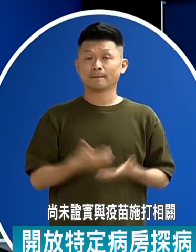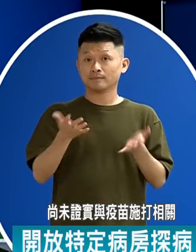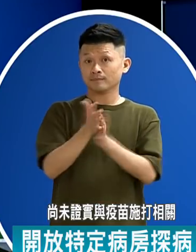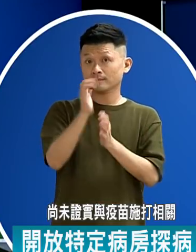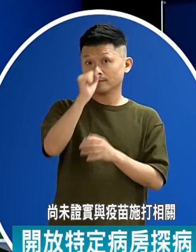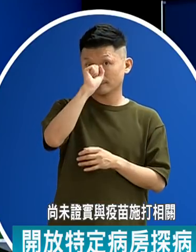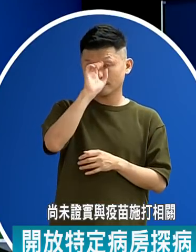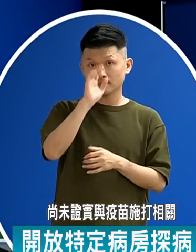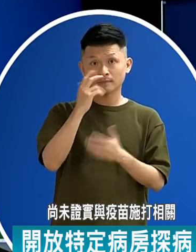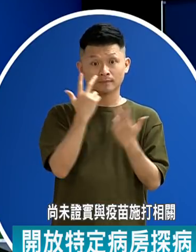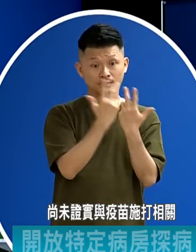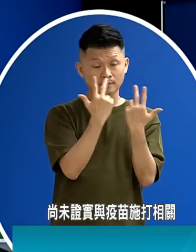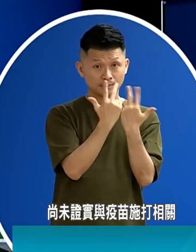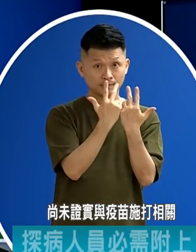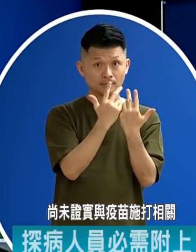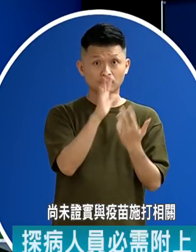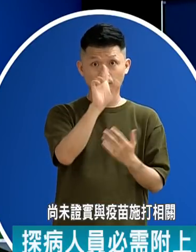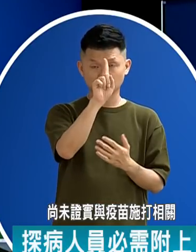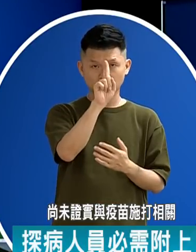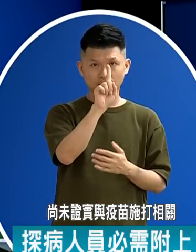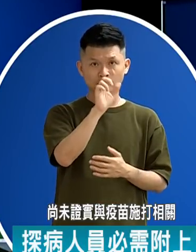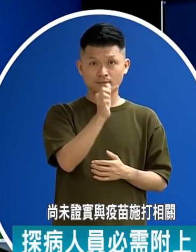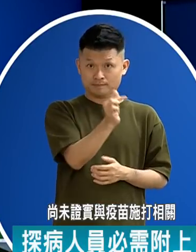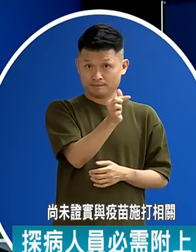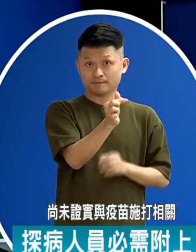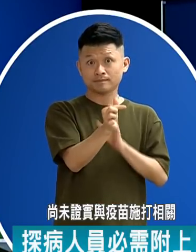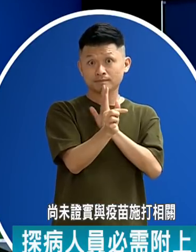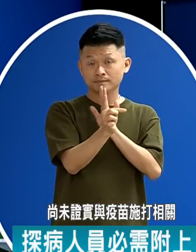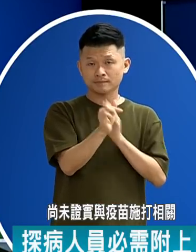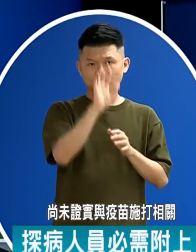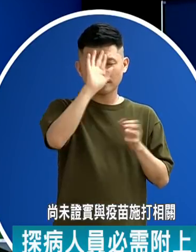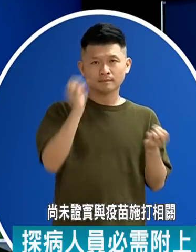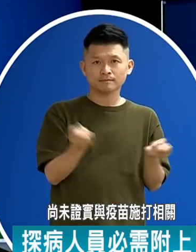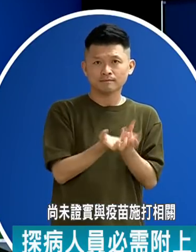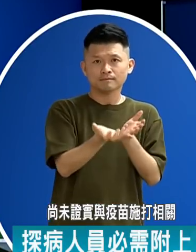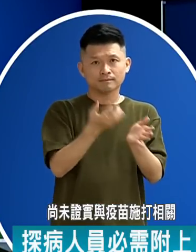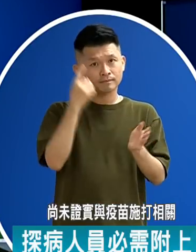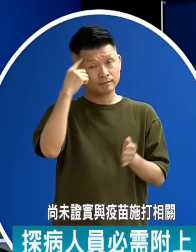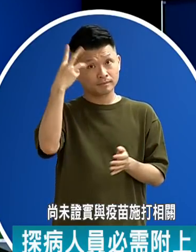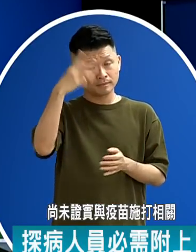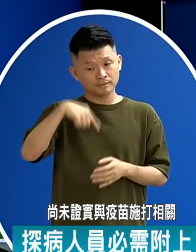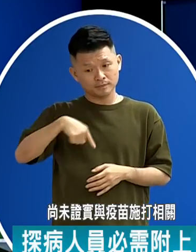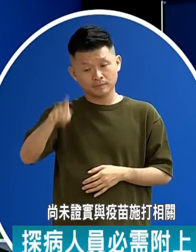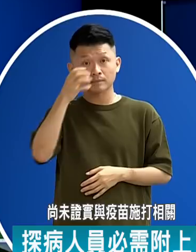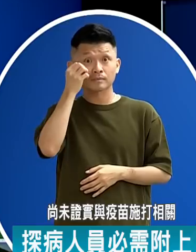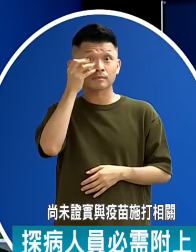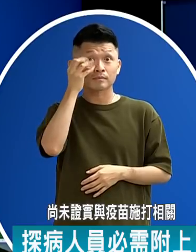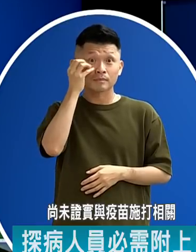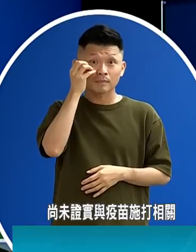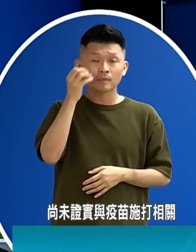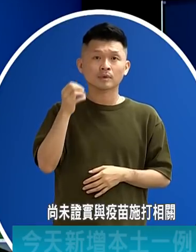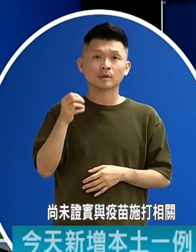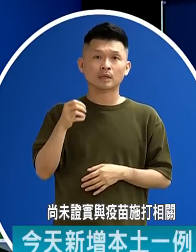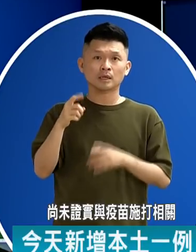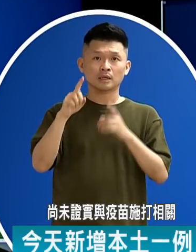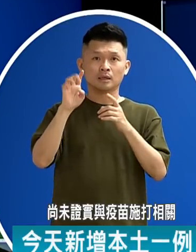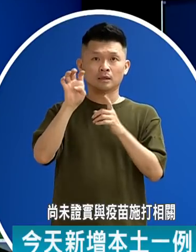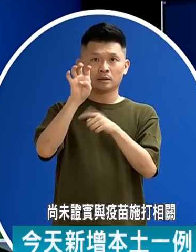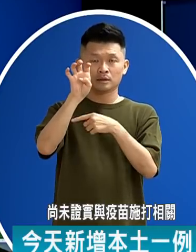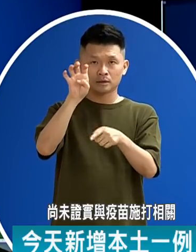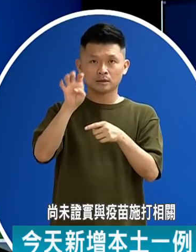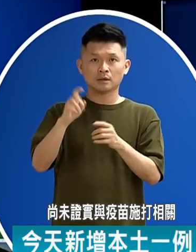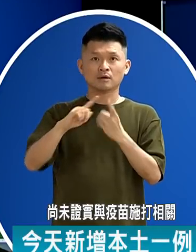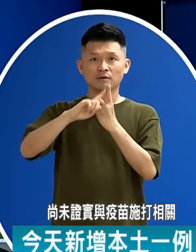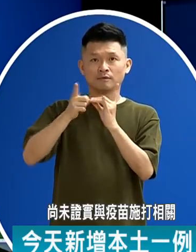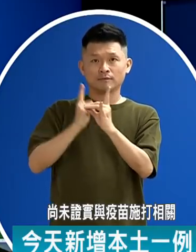部长您好，昨天新北市有一个确诊的个案，然后曾经在发病的前三天到过花莲参加40人的法会，但花莲县政